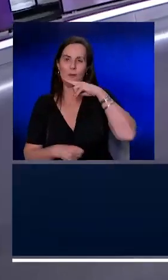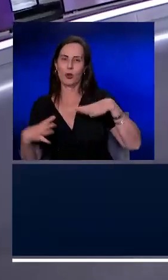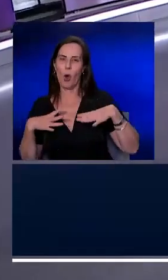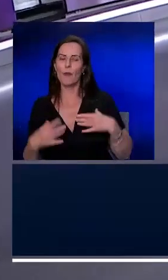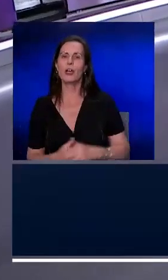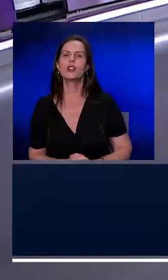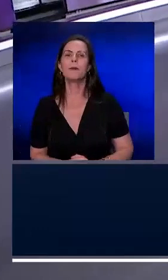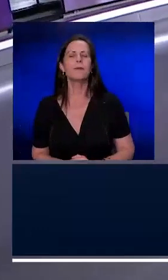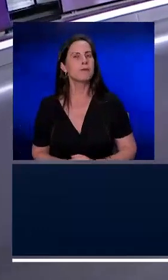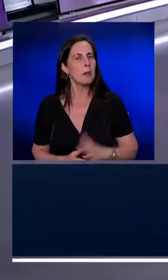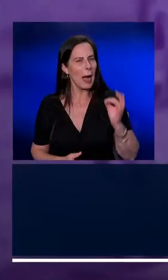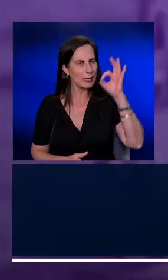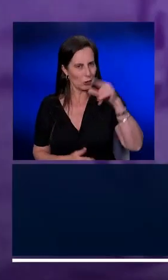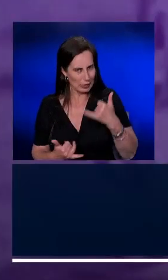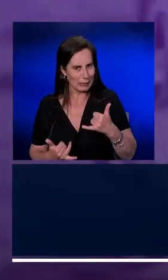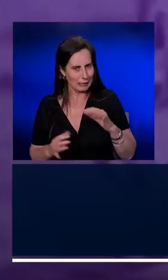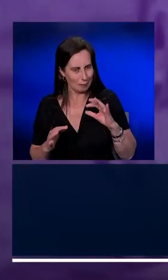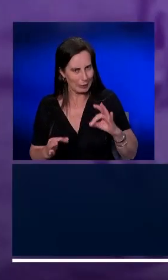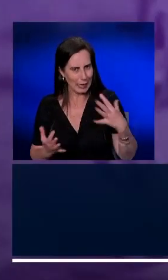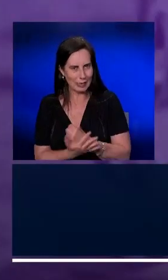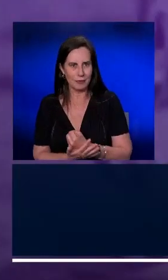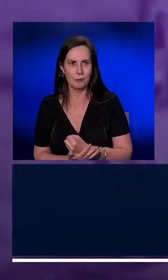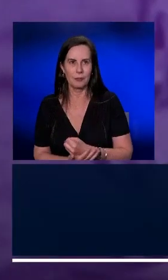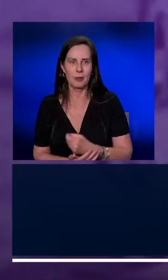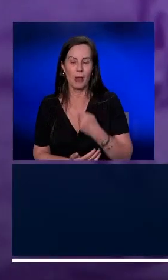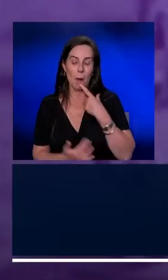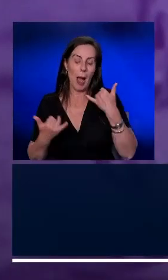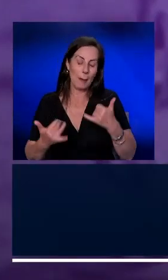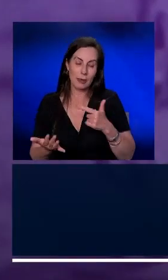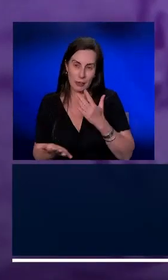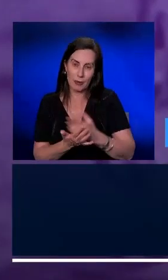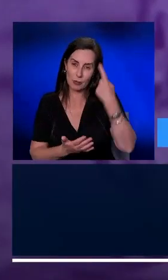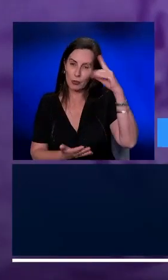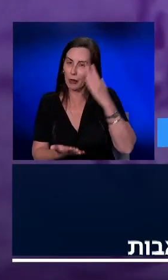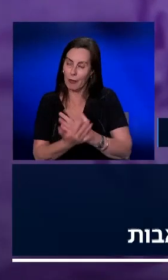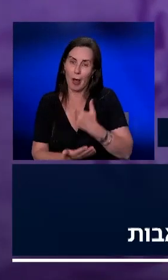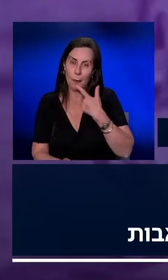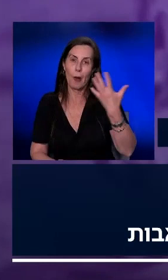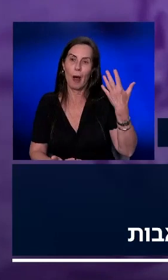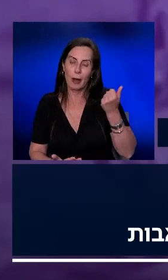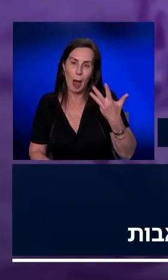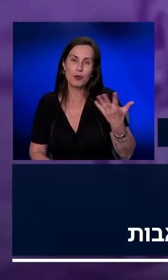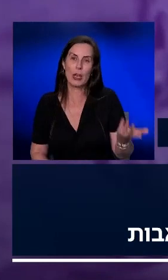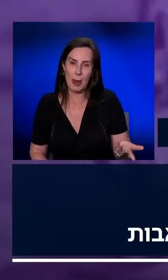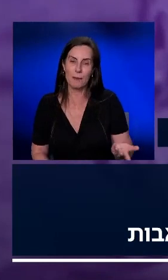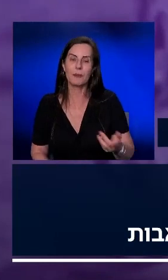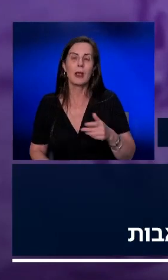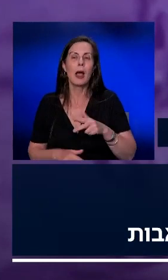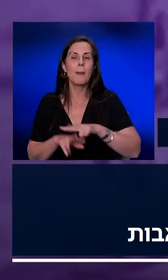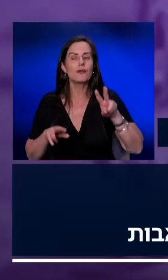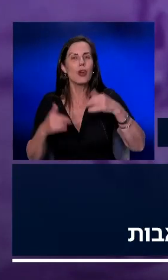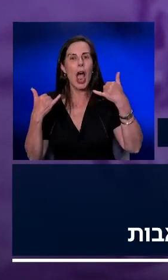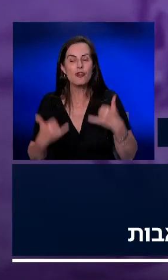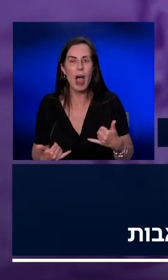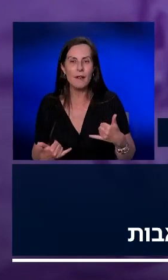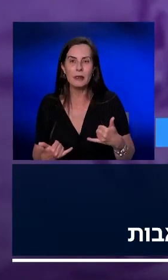כלכלה, מה הסיכוי שהפעם זה יקרה? כן, מיכל, את אומרת הפעם, בגלל שזו יוזמה שמדברים עליה הרבה מאוד שנים, והסיטואציה הנוכחית שאנחנו